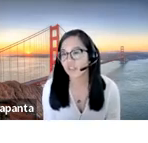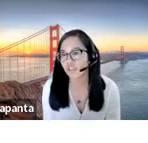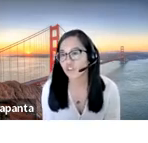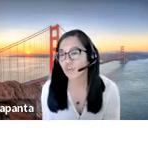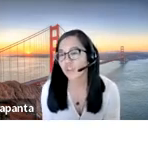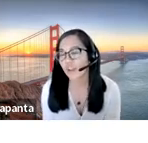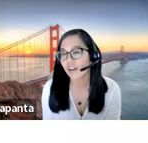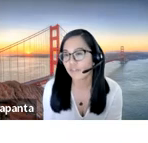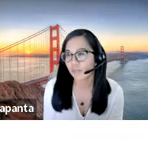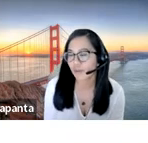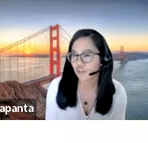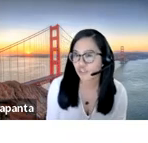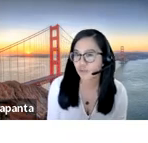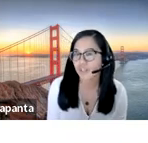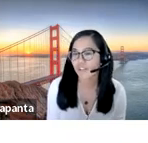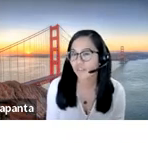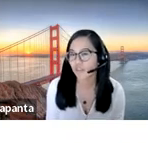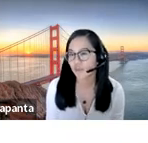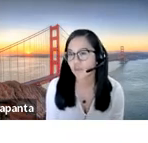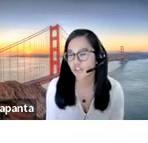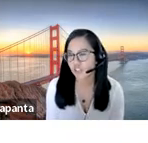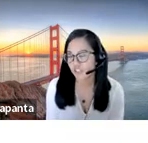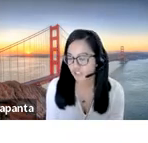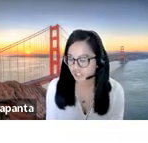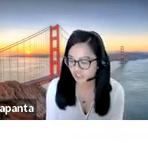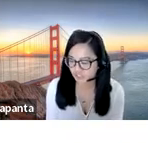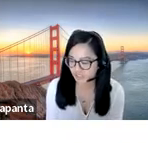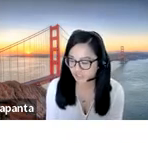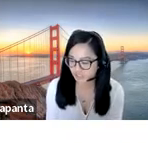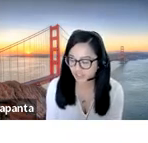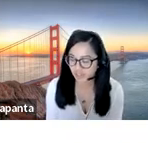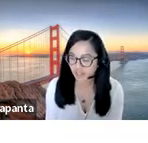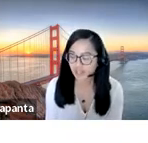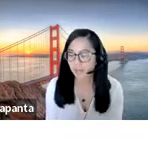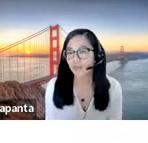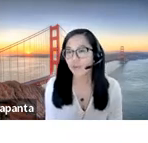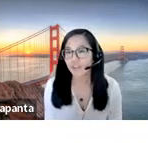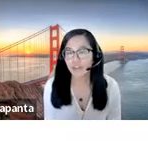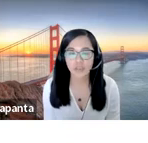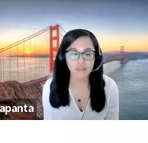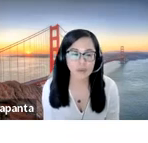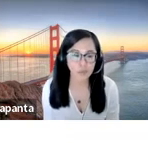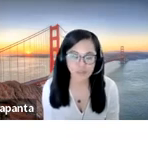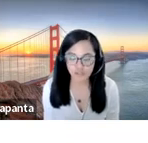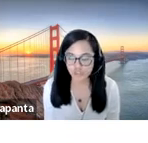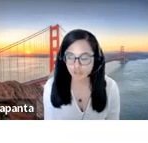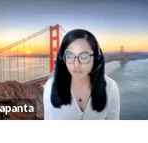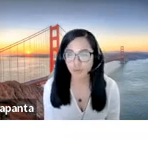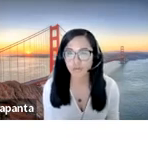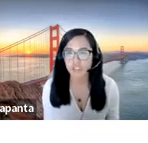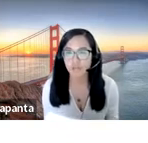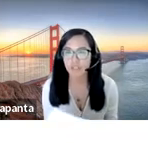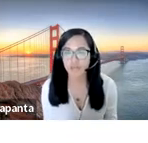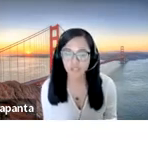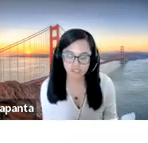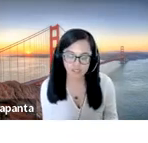don't have partnerships with every local education agencies. And right now we have about 104